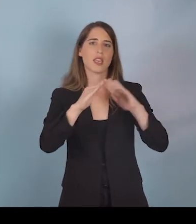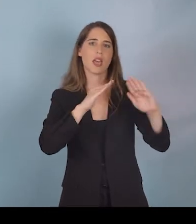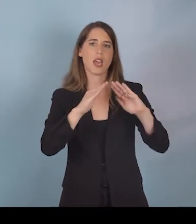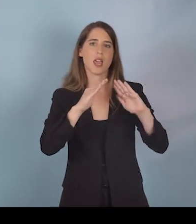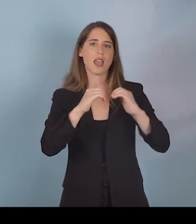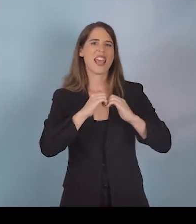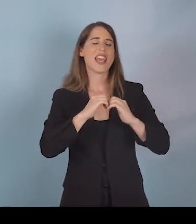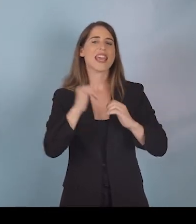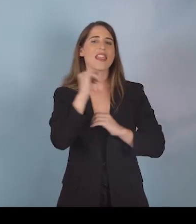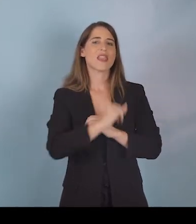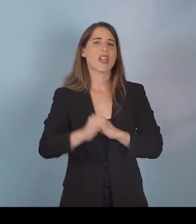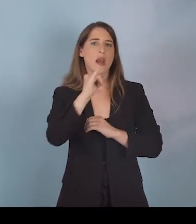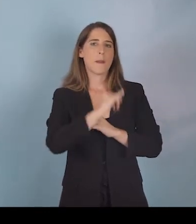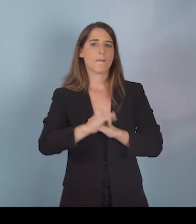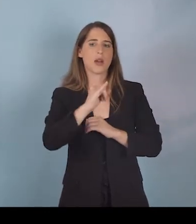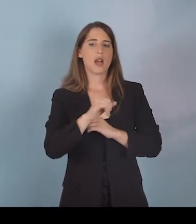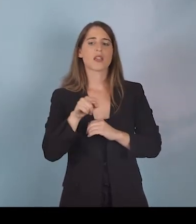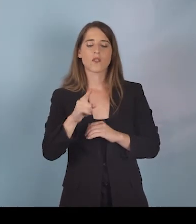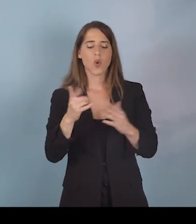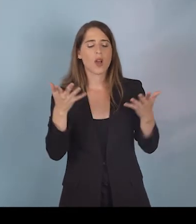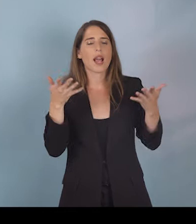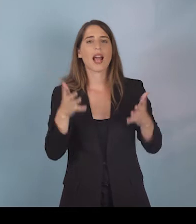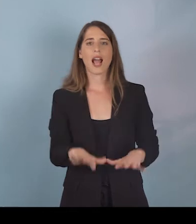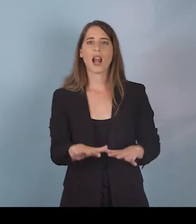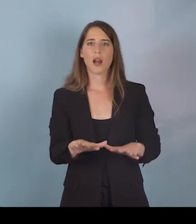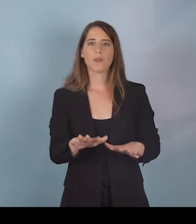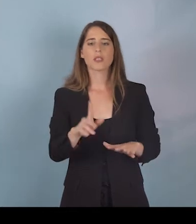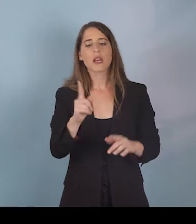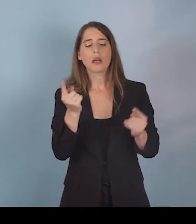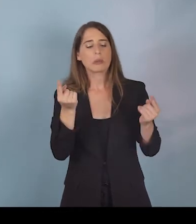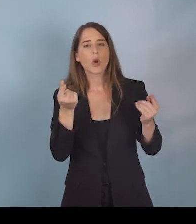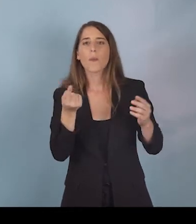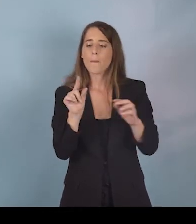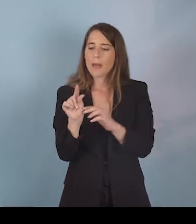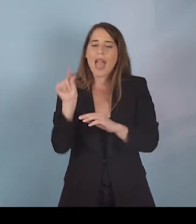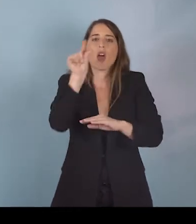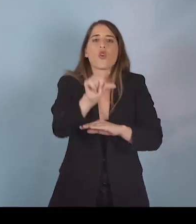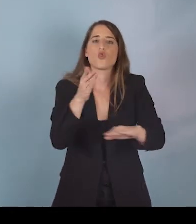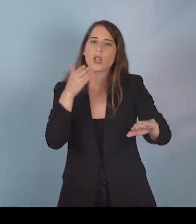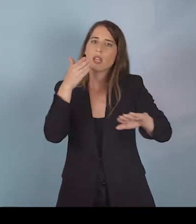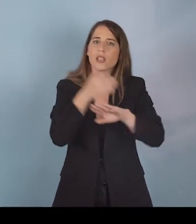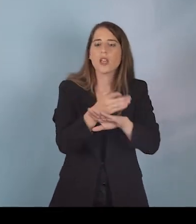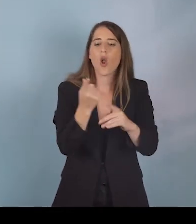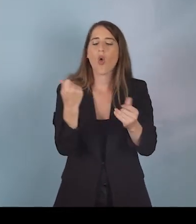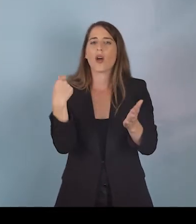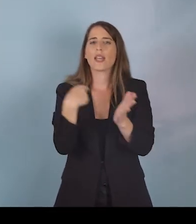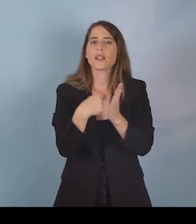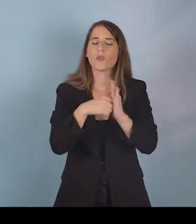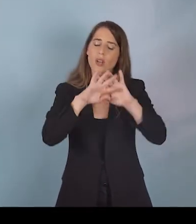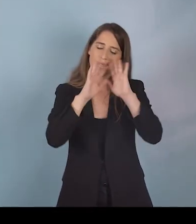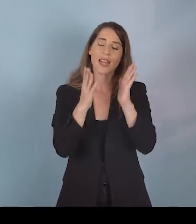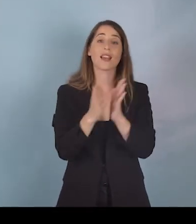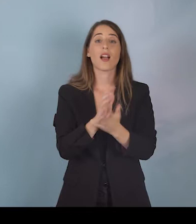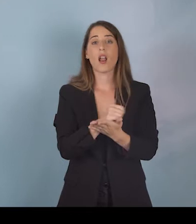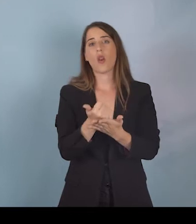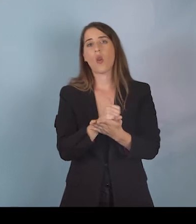όπου πάλι είχε αυτό να κάνει με κάλυψη μέρους του ενοικίου και λογαριασμών ΔΕΚΟ, γενικότερα για ΛΟΑΤΚΙ